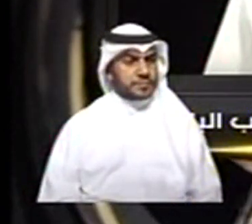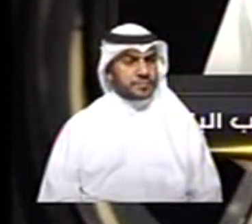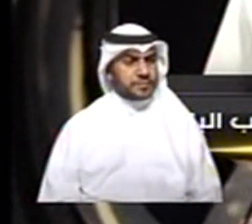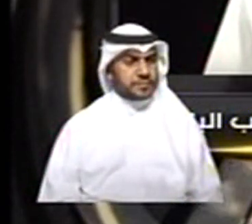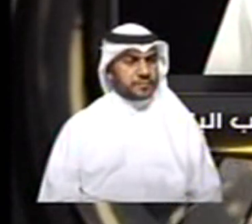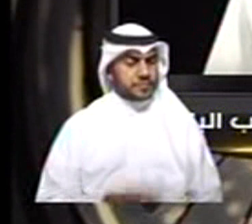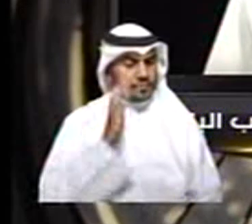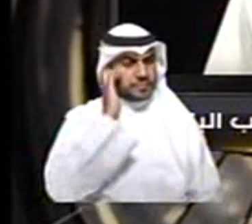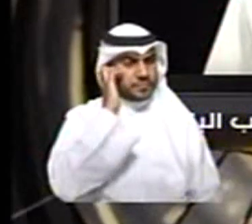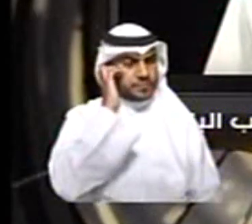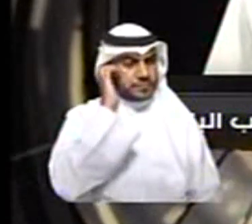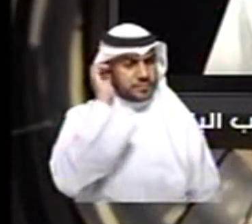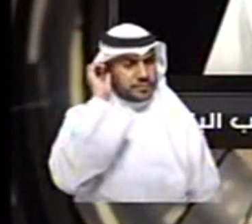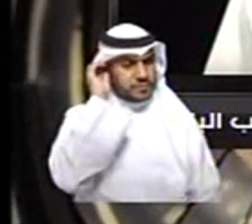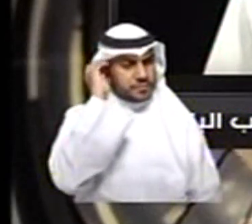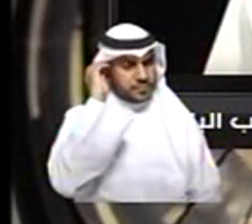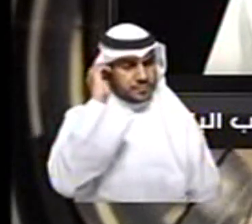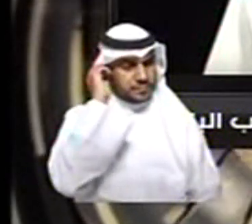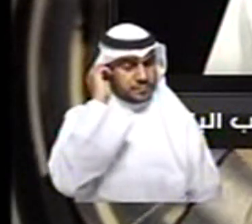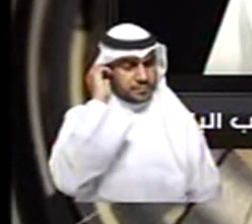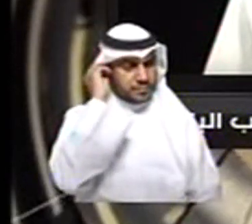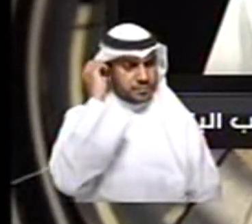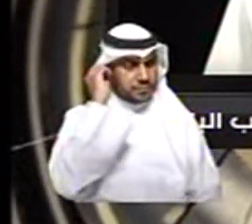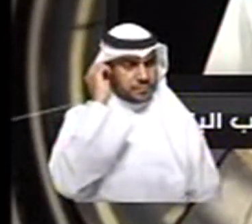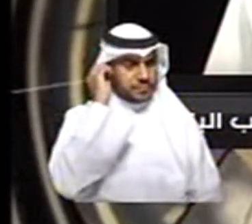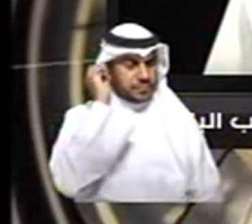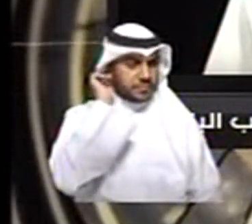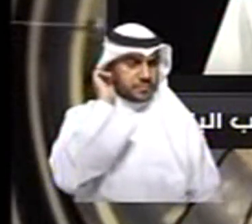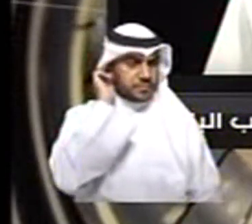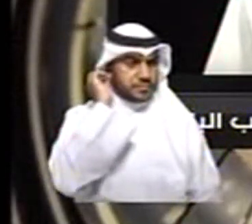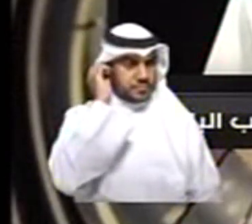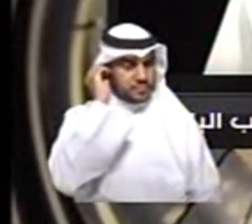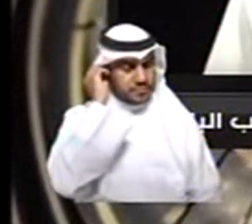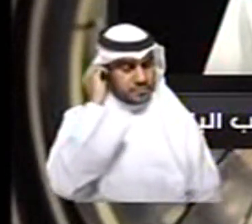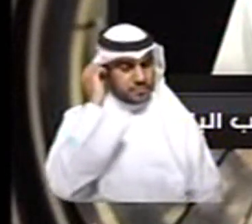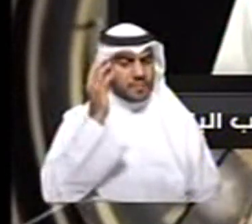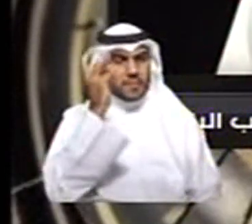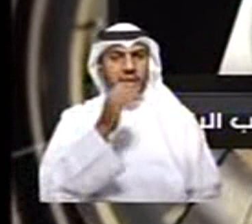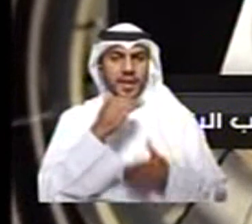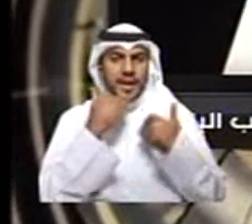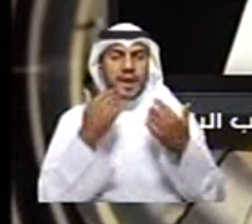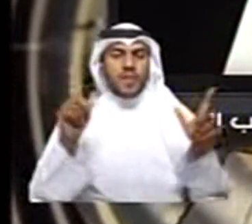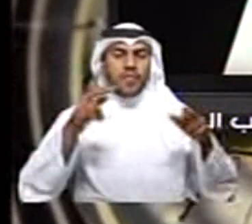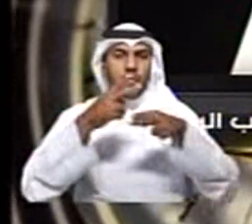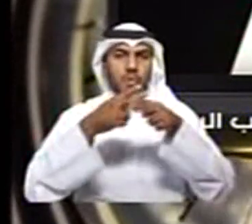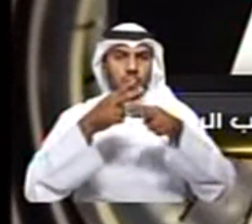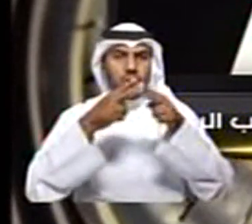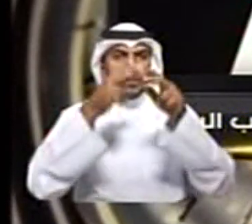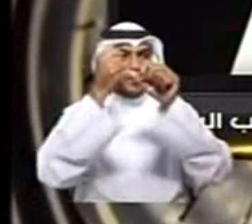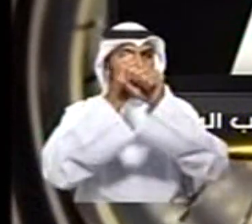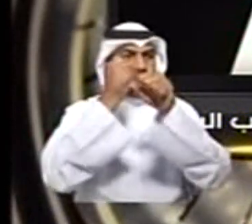مساء الخير بسام، ومساء الخير كل من يشاهد نشرة الأخبار على تلفزيون دولة الكويت. مثل ما تفضلت، نحن متواجدون الآن في